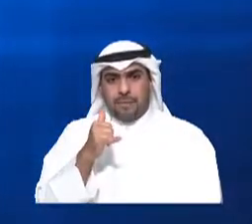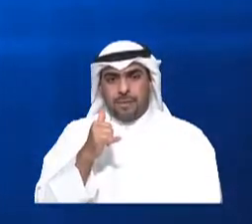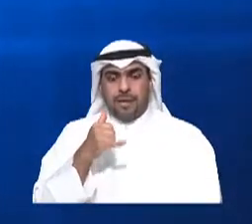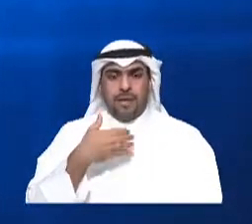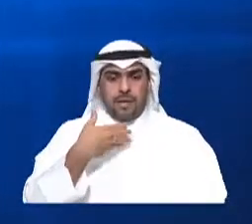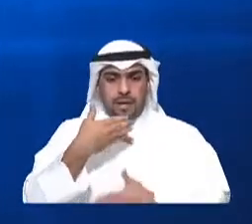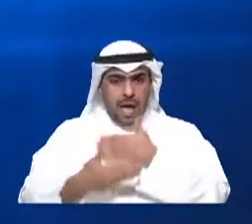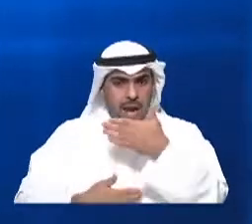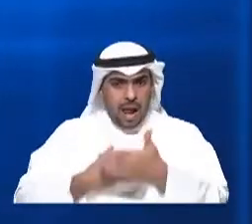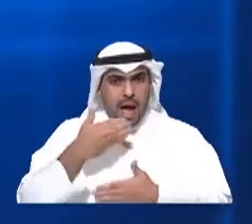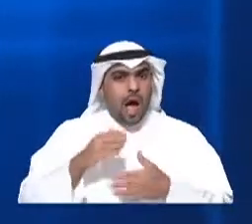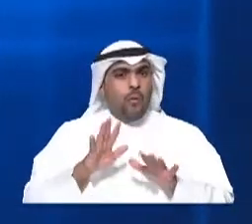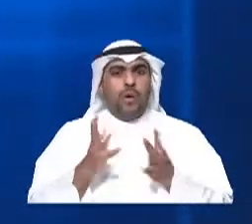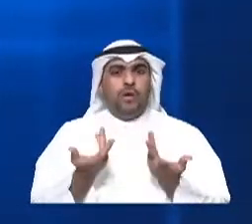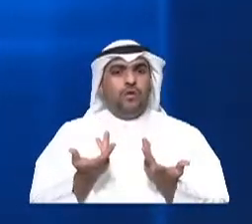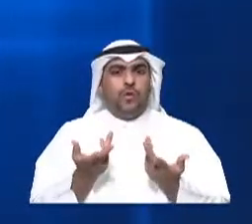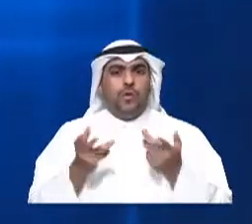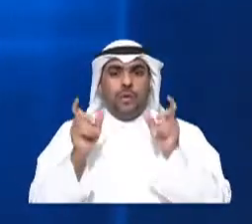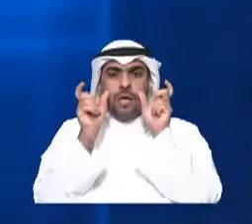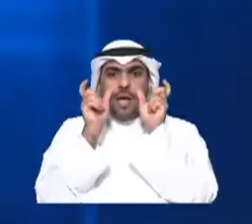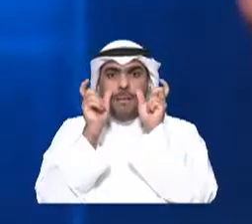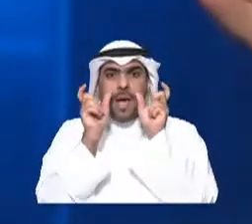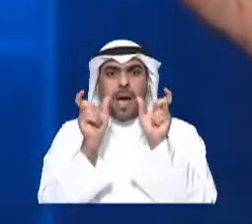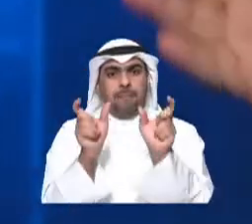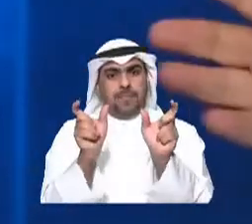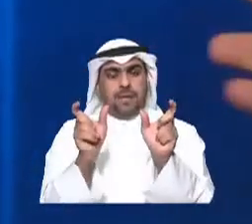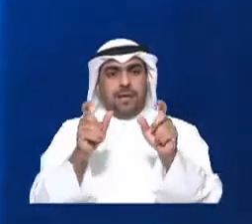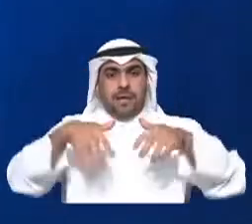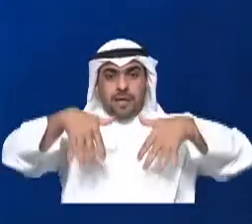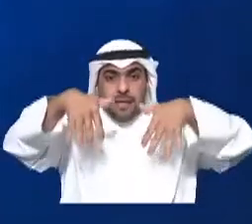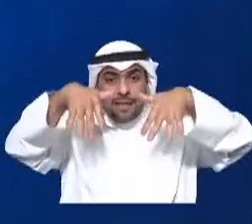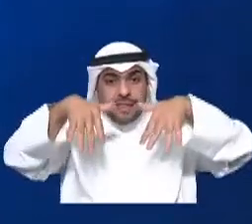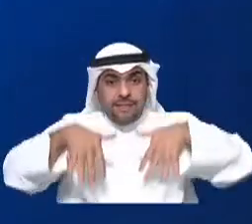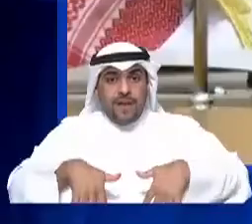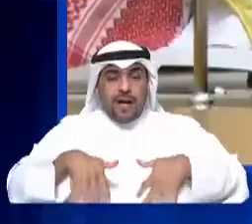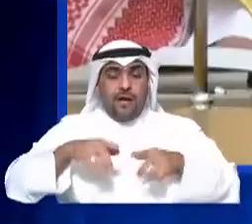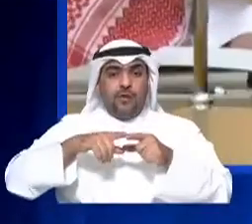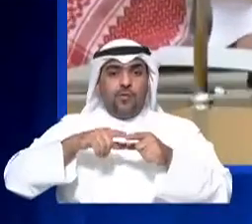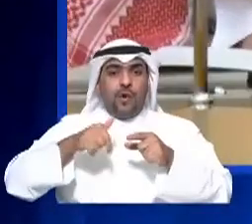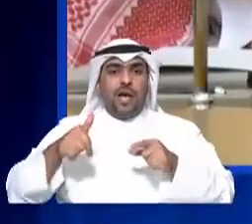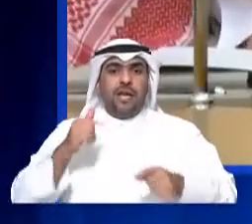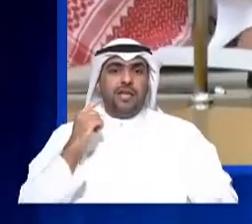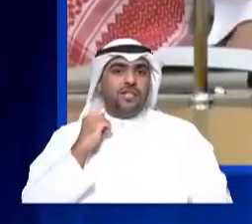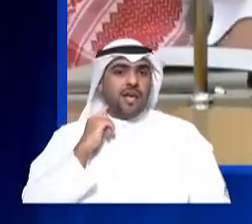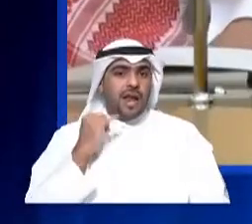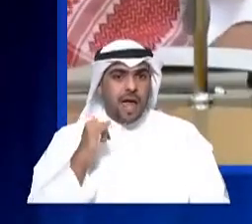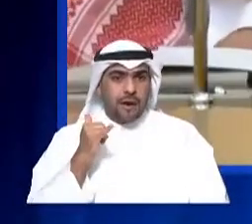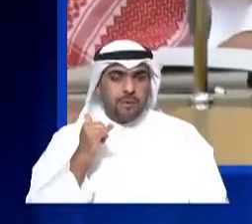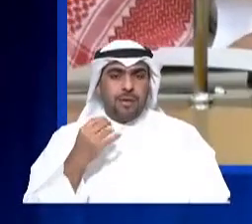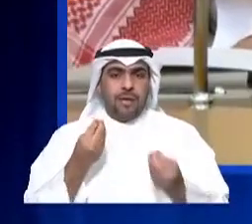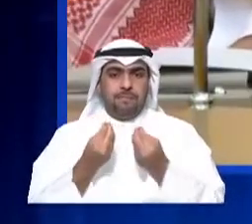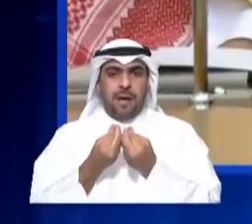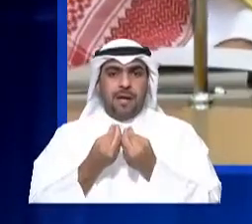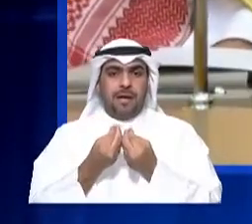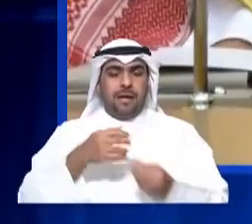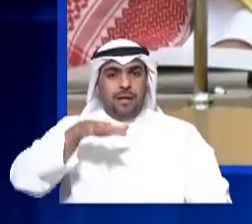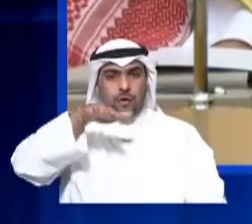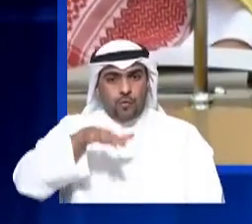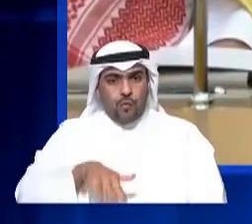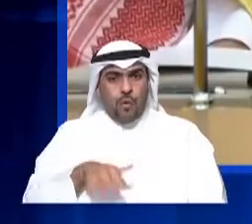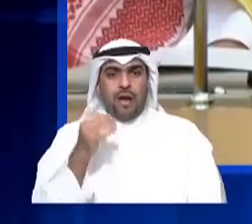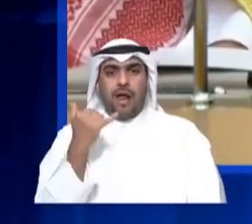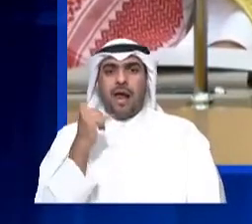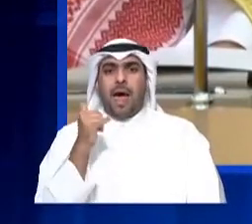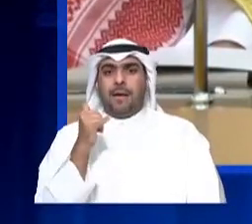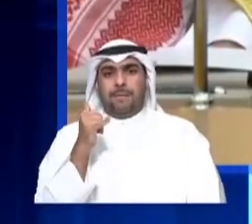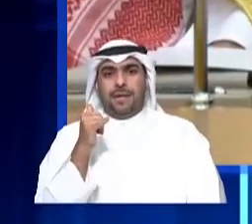يعني إحنا كلنا في البيان يهمنا استقرار المنطقة، وبالتالي يعني وجود الرئيس بايدن في الاجتماع